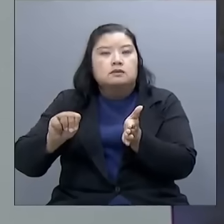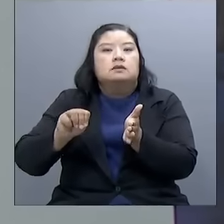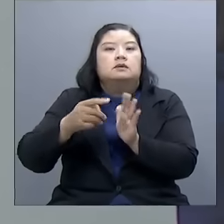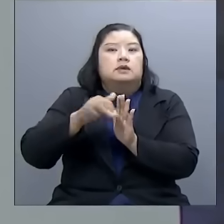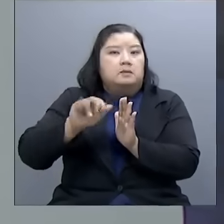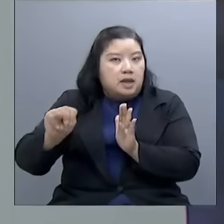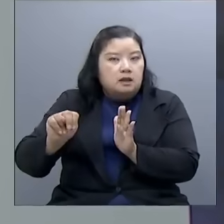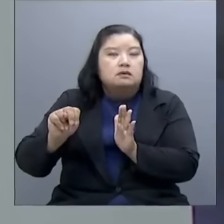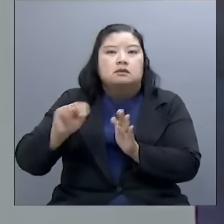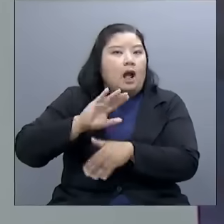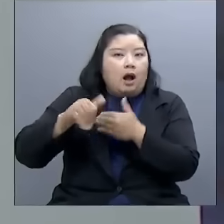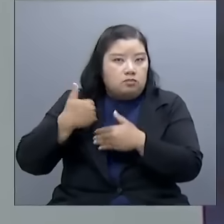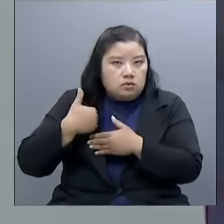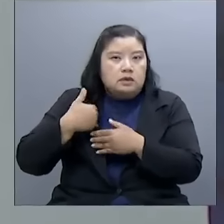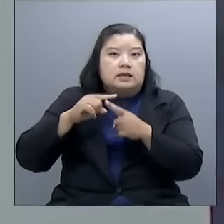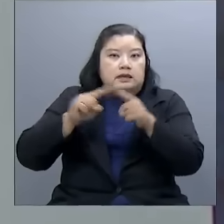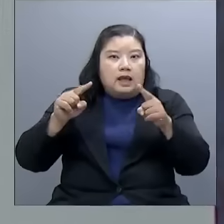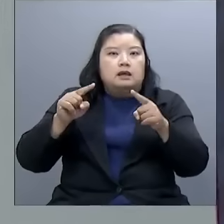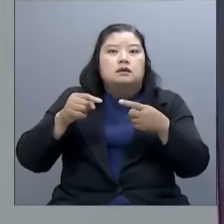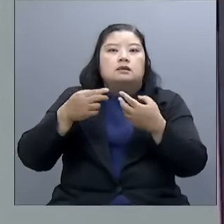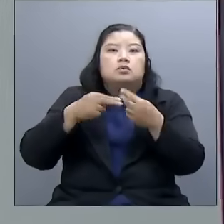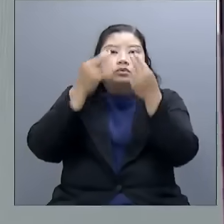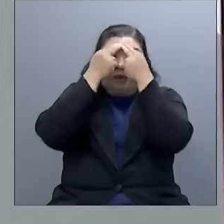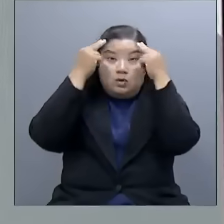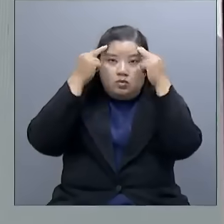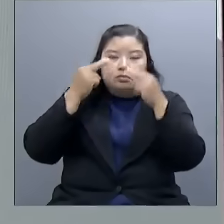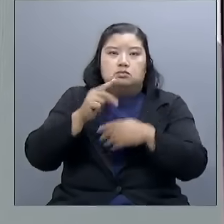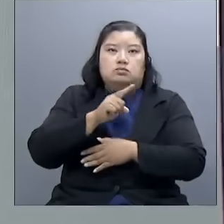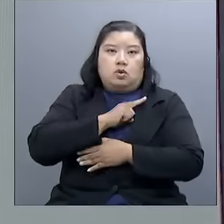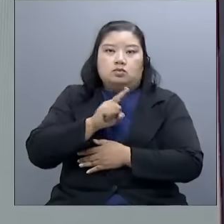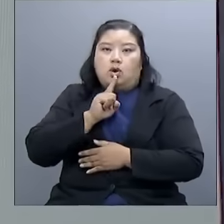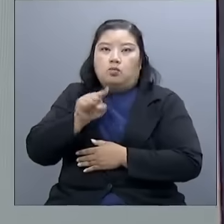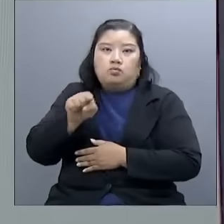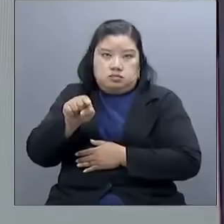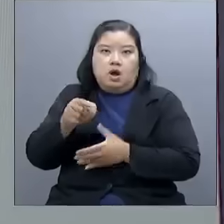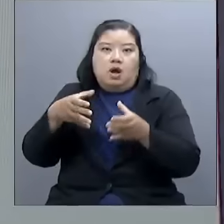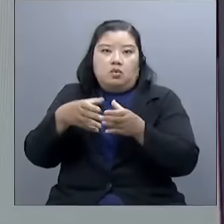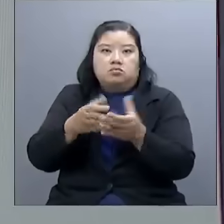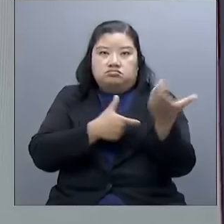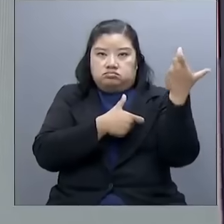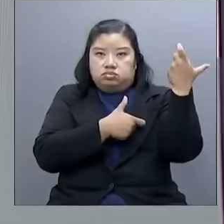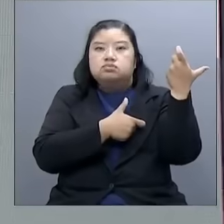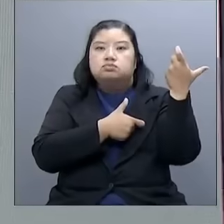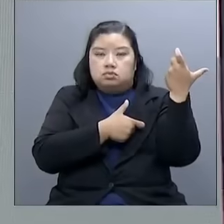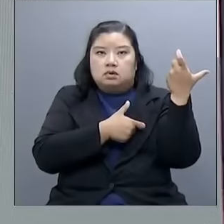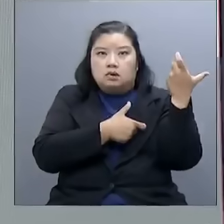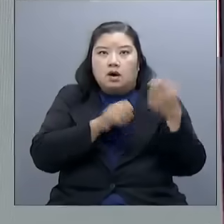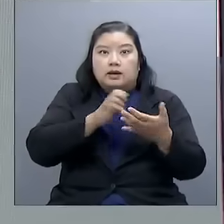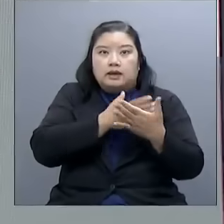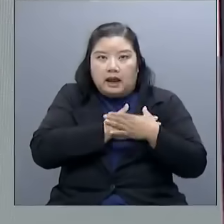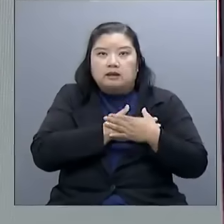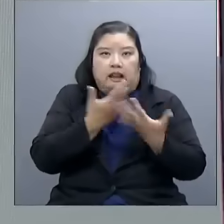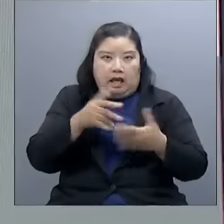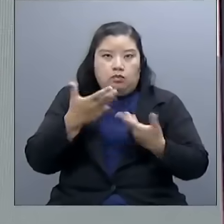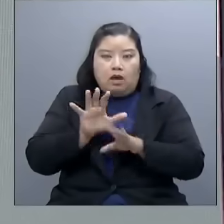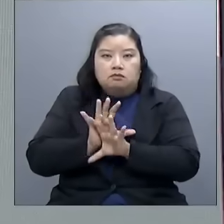ระเบียรายงานอ้างแหล่งข่าวในอิรักนะคะว่าแกนนำกลุ่มติดอาวุธหลายกลุ่มในอิรักค่ะเดินทางไปยังซีเรียแล้วก็เลบานอน